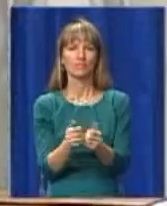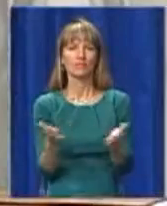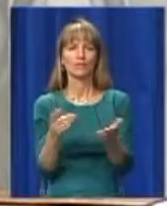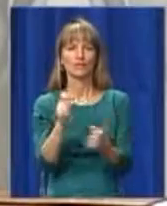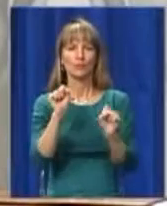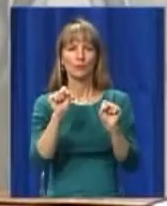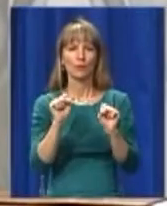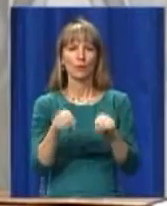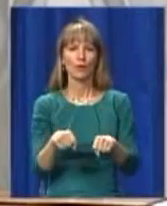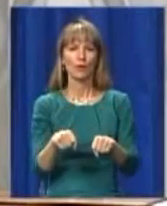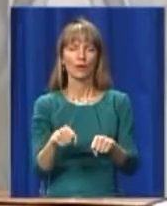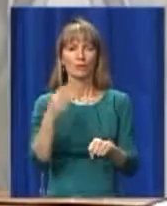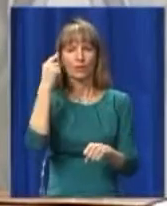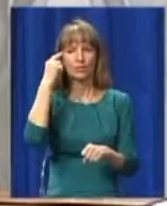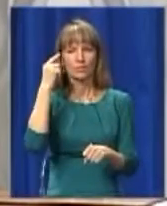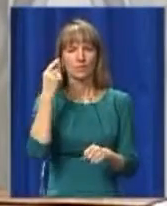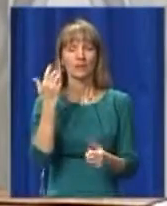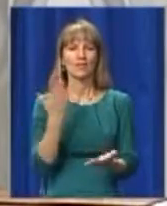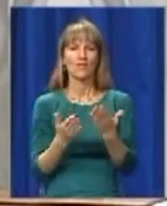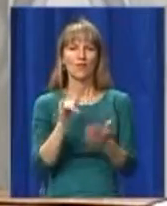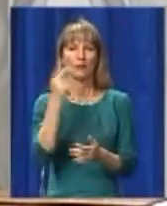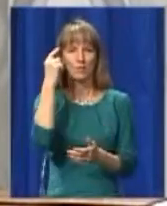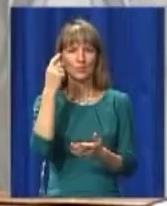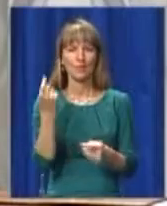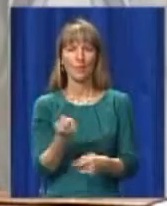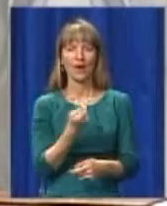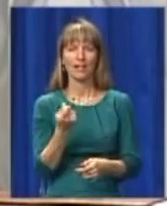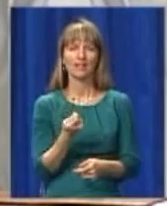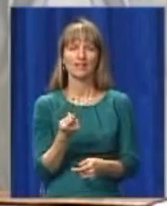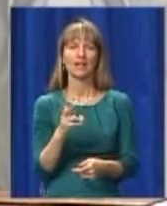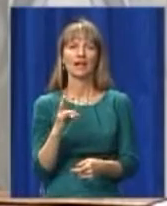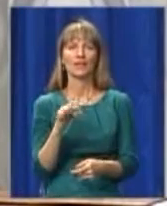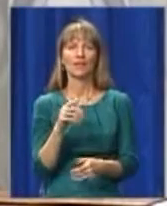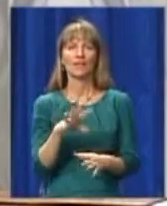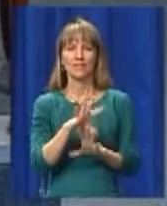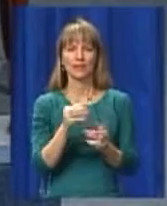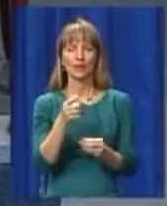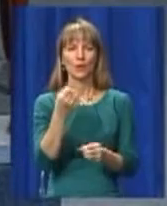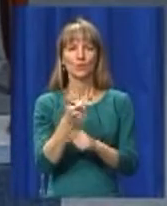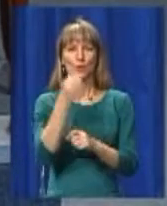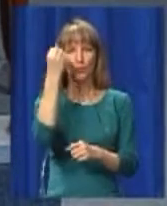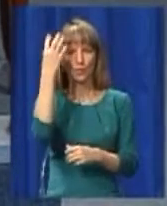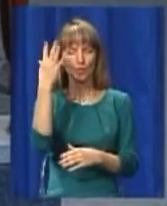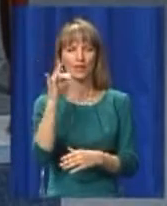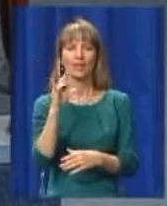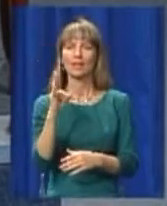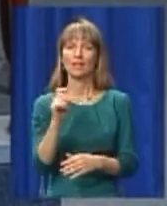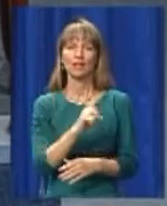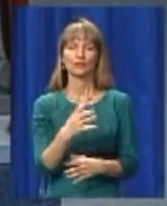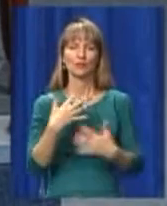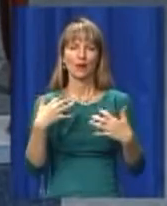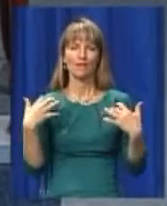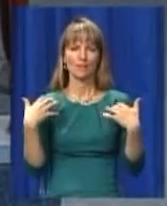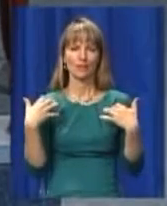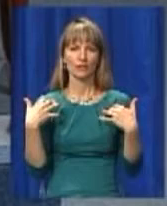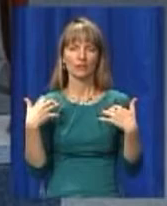вообще мог подумати. Ну, вони животні, у них мозгов не так много, як у нас. Ну, все одно вони дуже розумні та метикуваті, оскільки не кожна тварина довідається